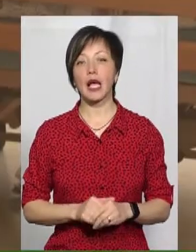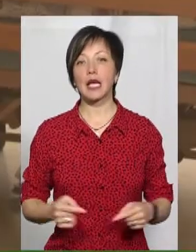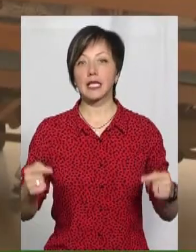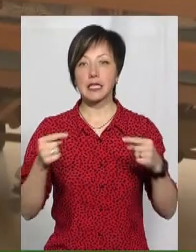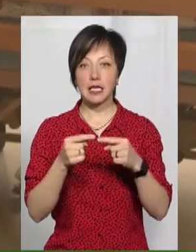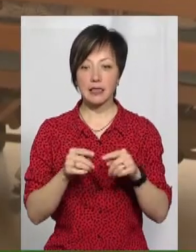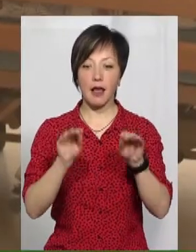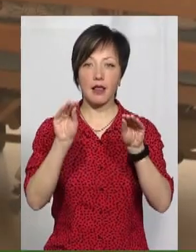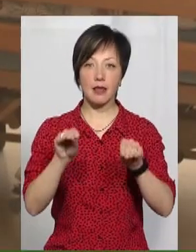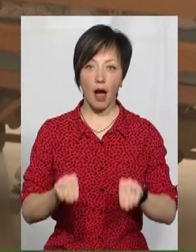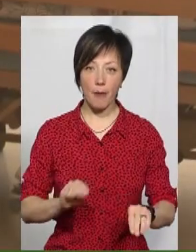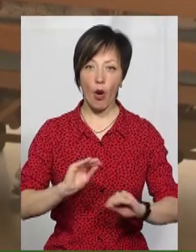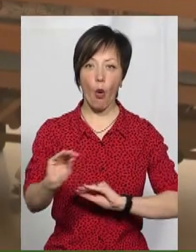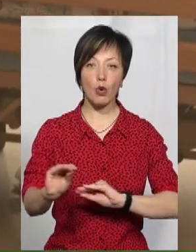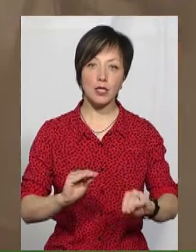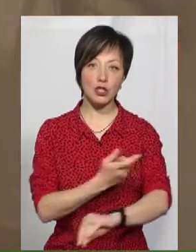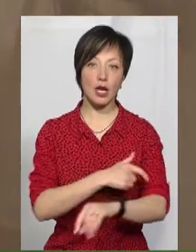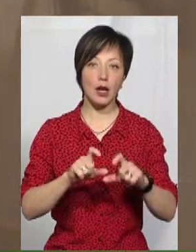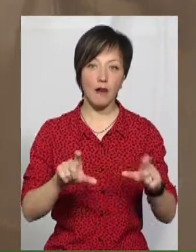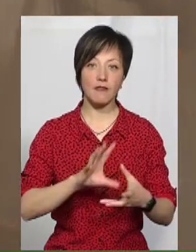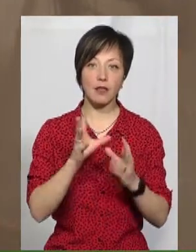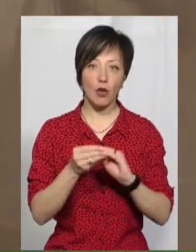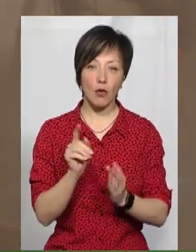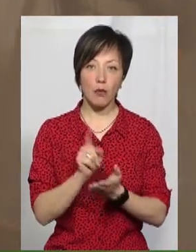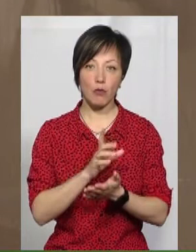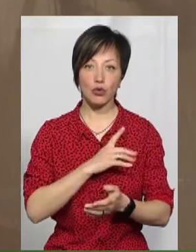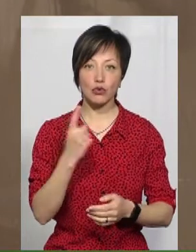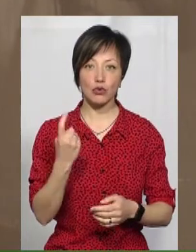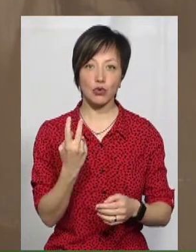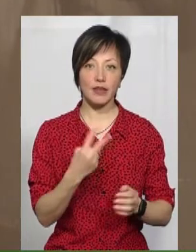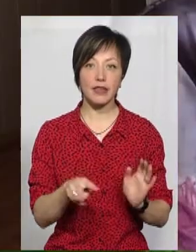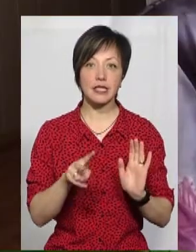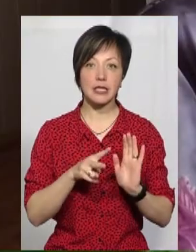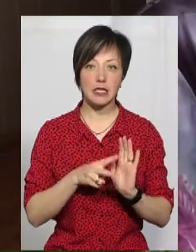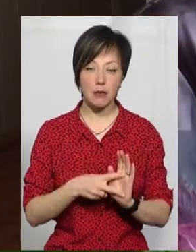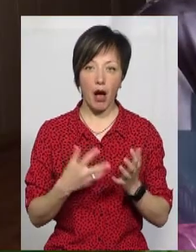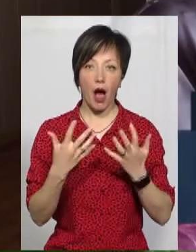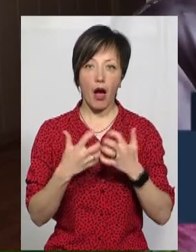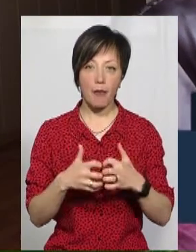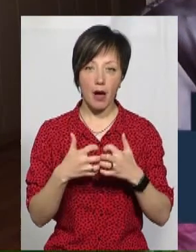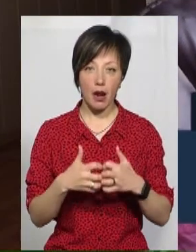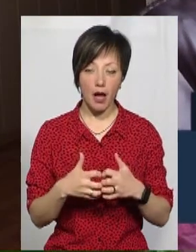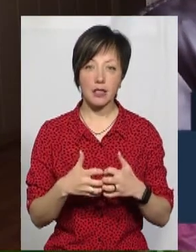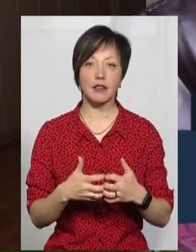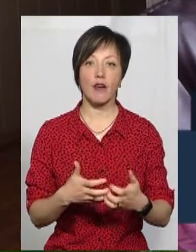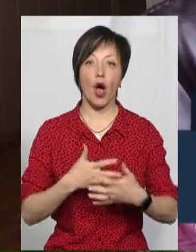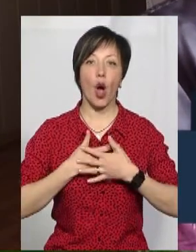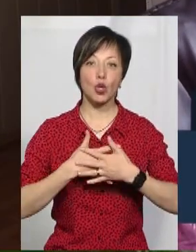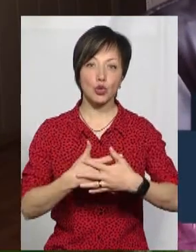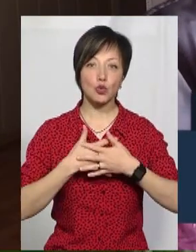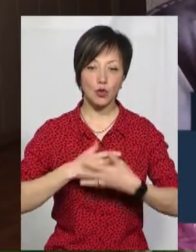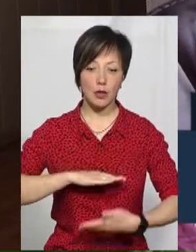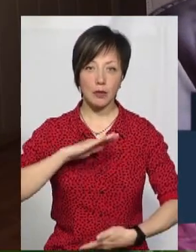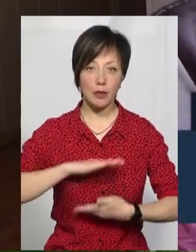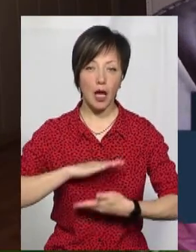табель оснащення лікарень, загалом в області має бути 127 апаратів штучного дихання. Акцент буде робитися на 10